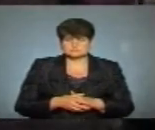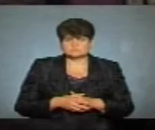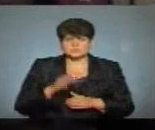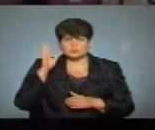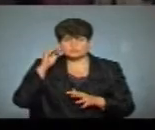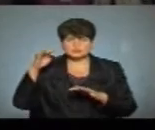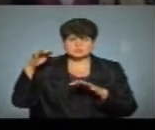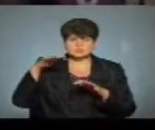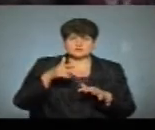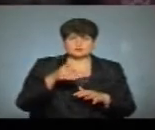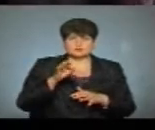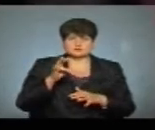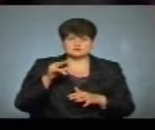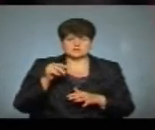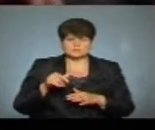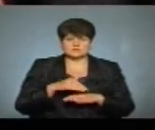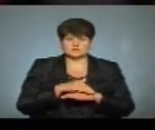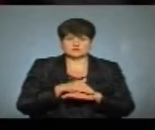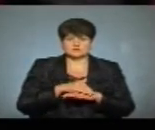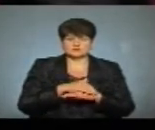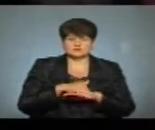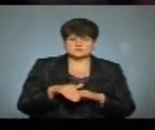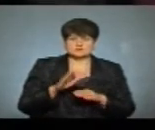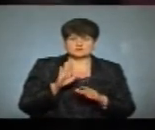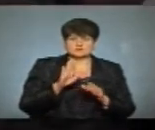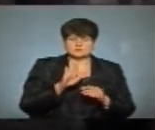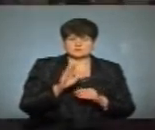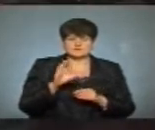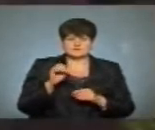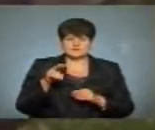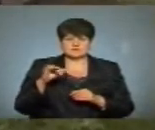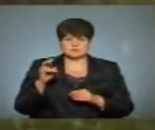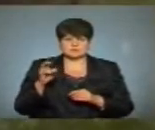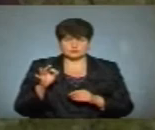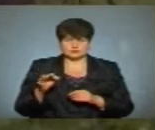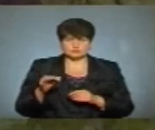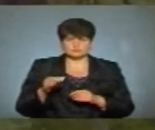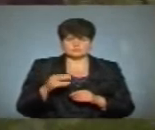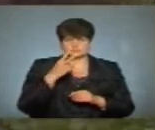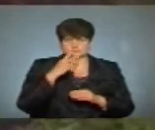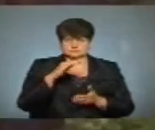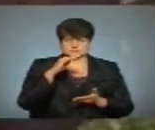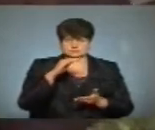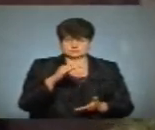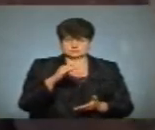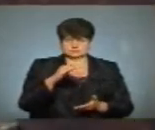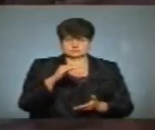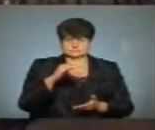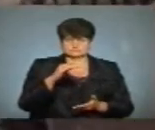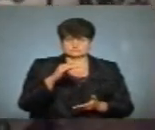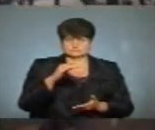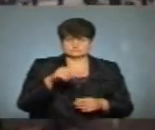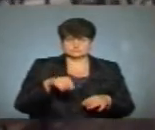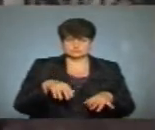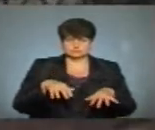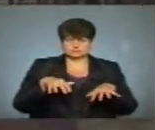Вода йшла з Гончарівки і з вулиці Володимира Великого. Вода була аж сюди. Отак